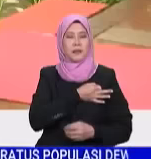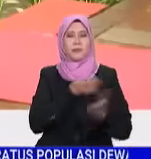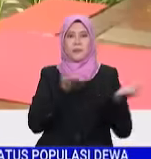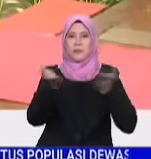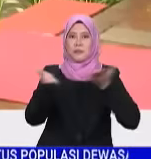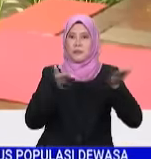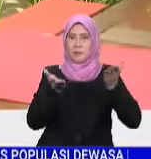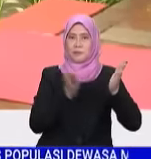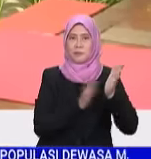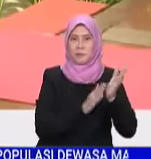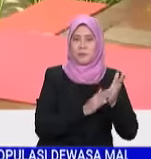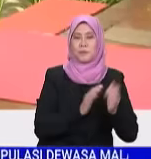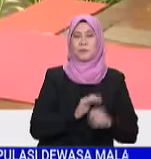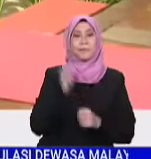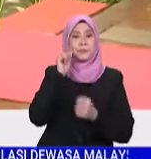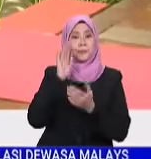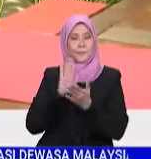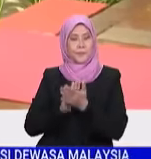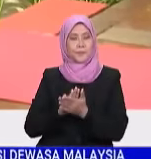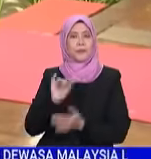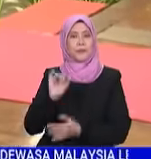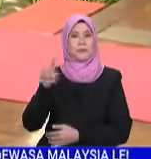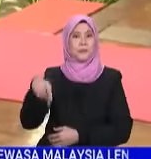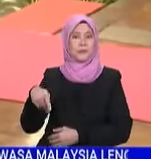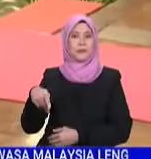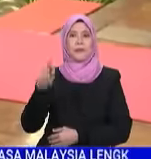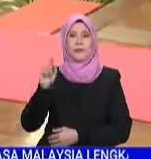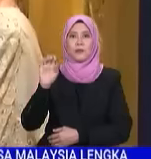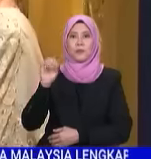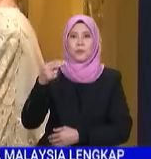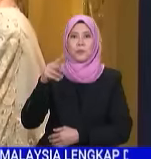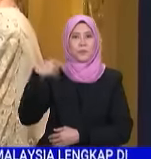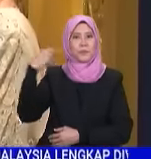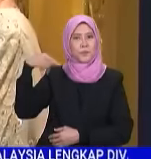terpuji turut hadir isteri yang di-pertua negeri